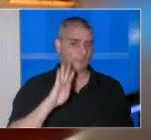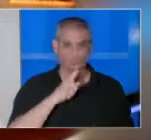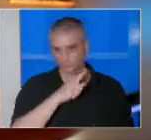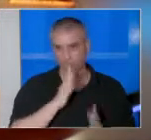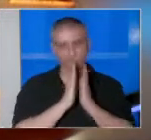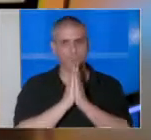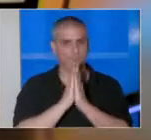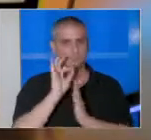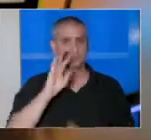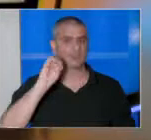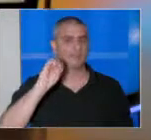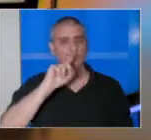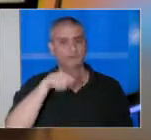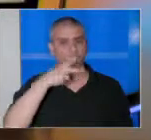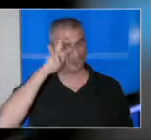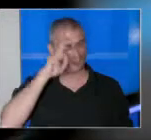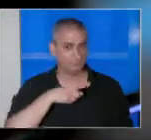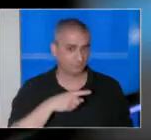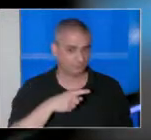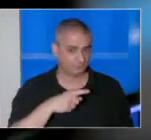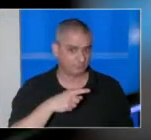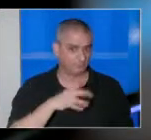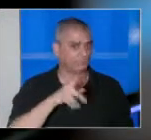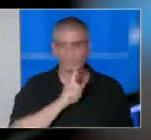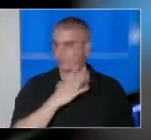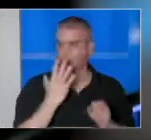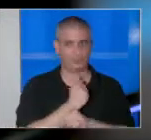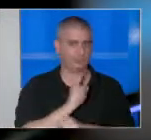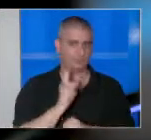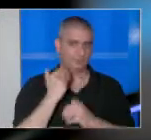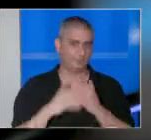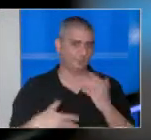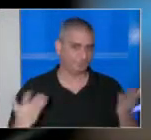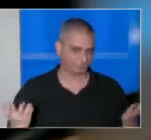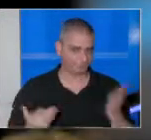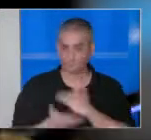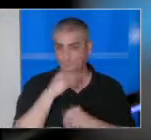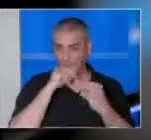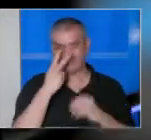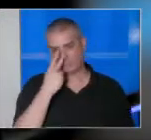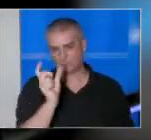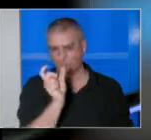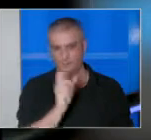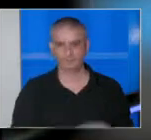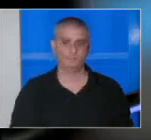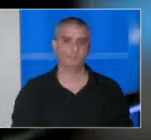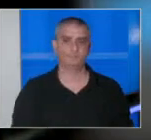ידי הבקשה של מיקי זוהר מהליכוד. גם זה לא עבר בסופו של דבר. לפני שנדבר, בוא נראה קטע